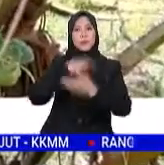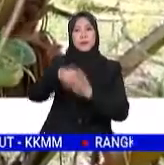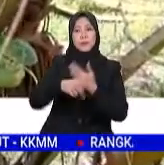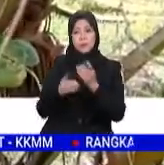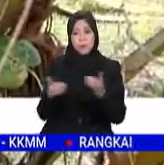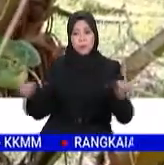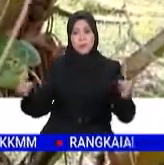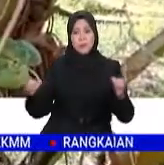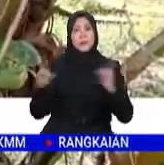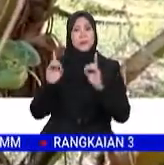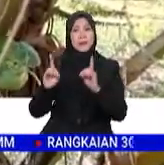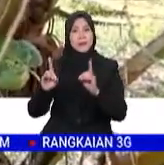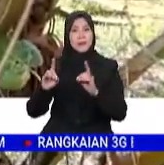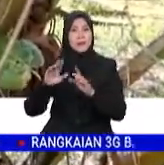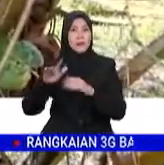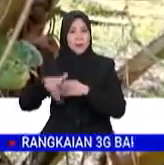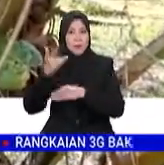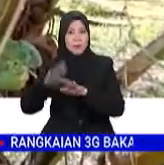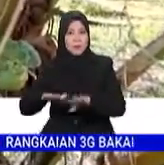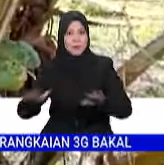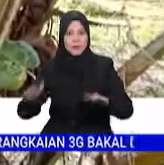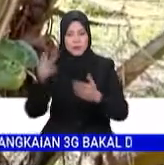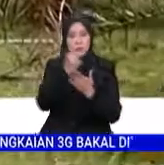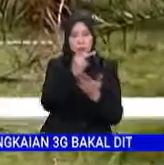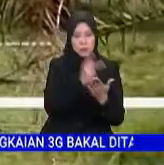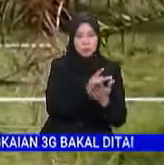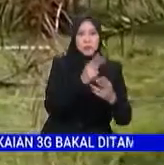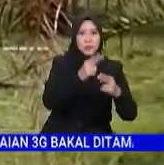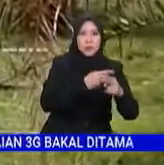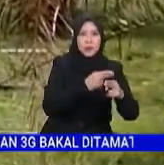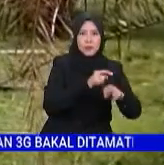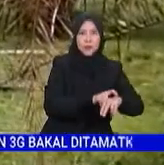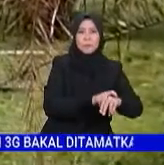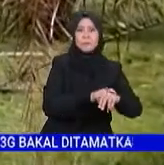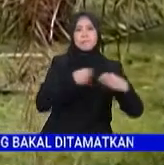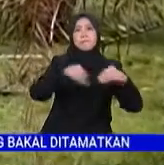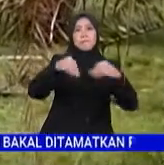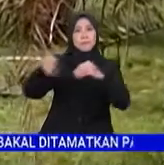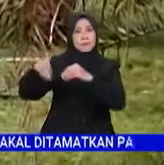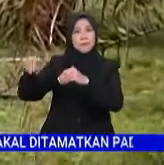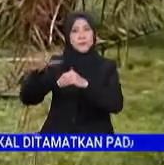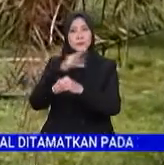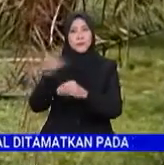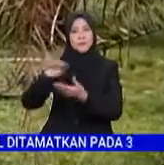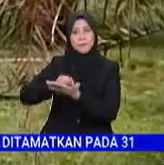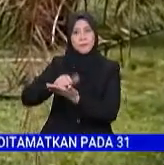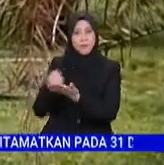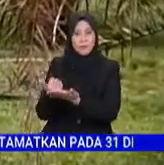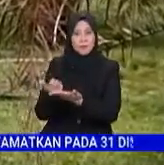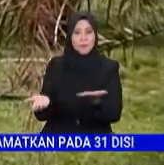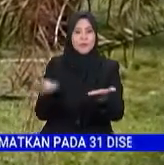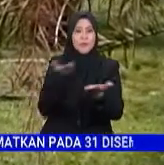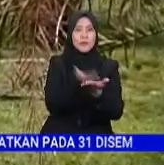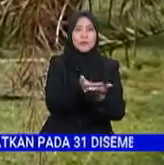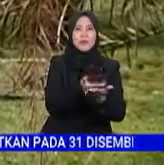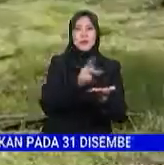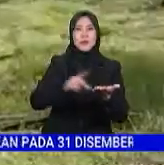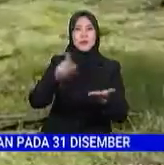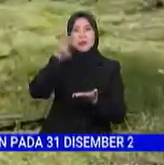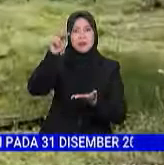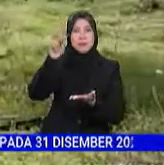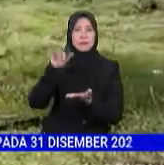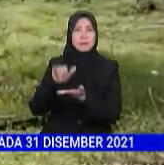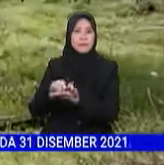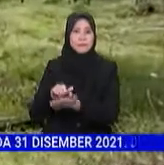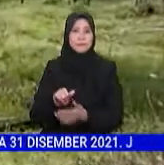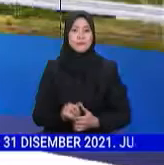diploma pendidikan awal kanak-kanak dan kursus jangka pendek seperti pemasaran dan perakaunan yang ditawarkan di kolej